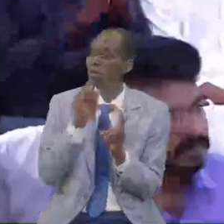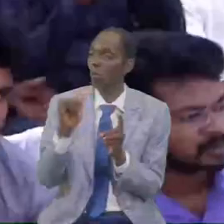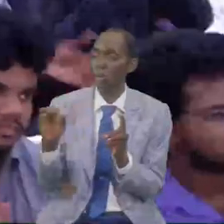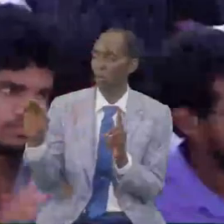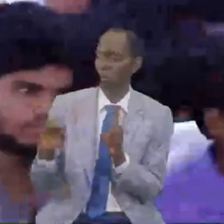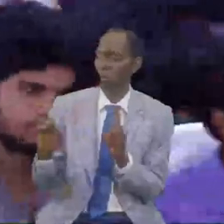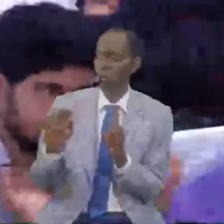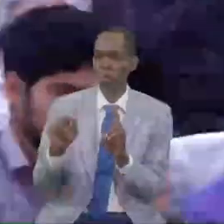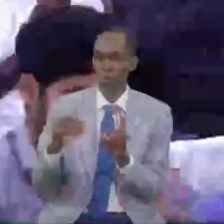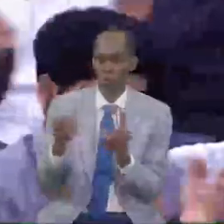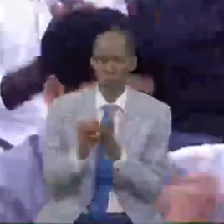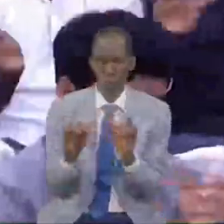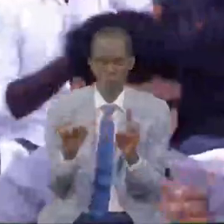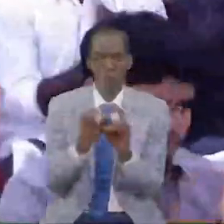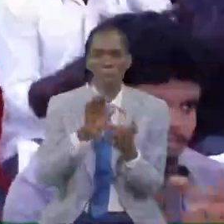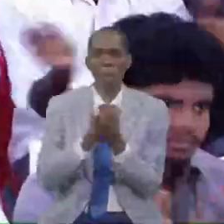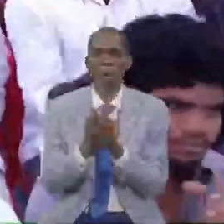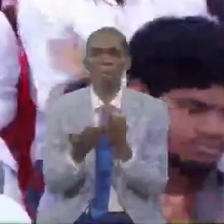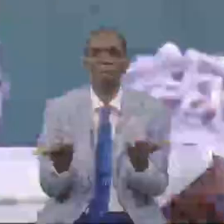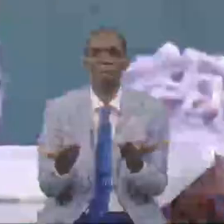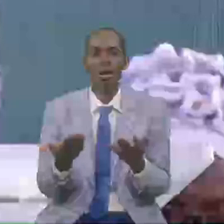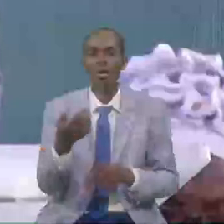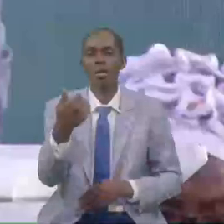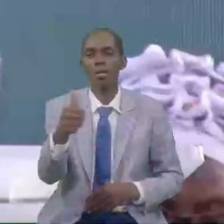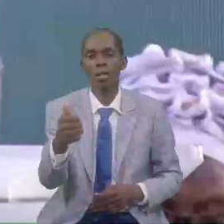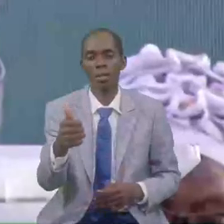Ce 0 n'est plus 0, mais le tout devient 10.